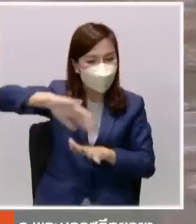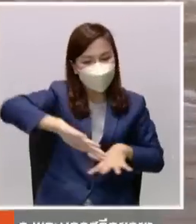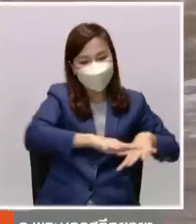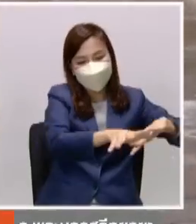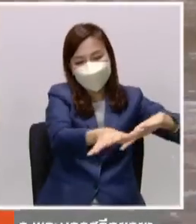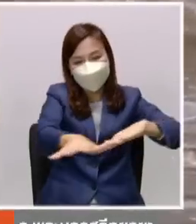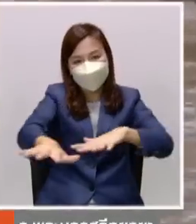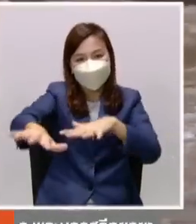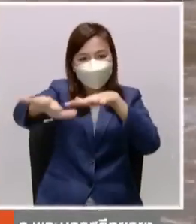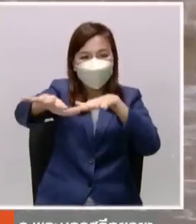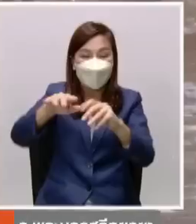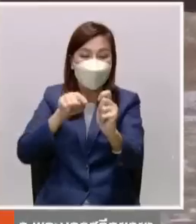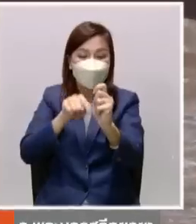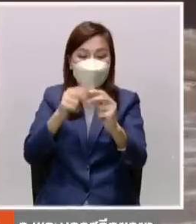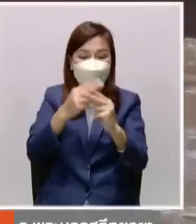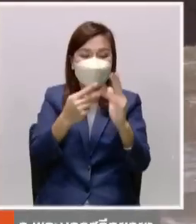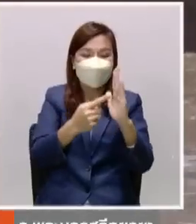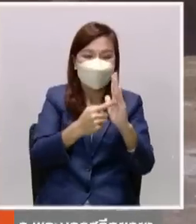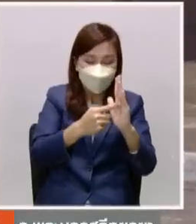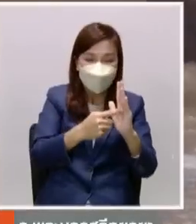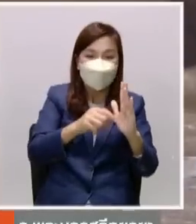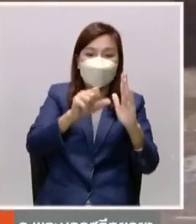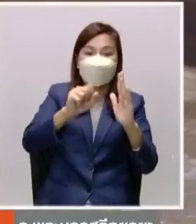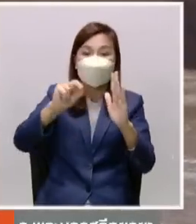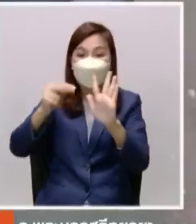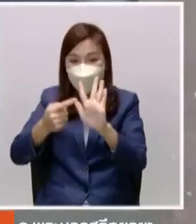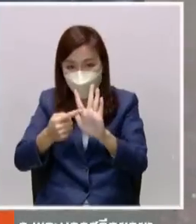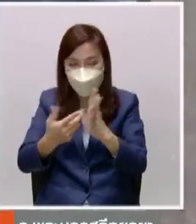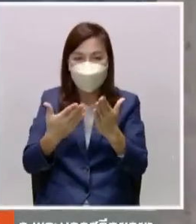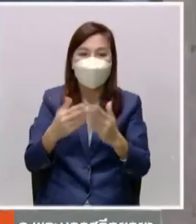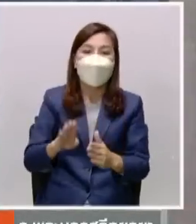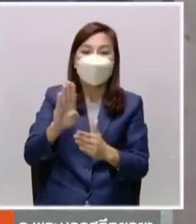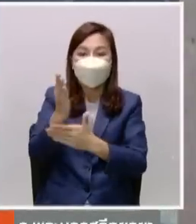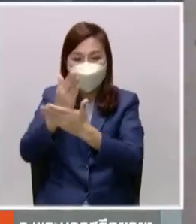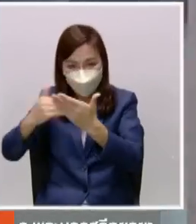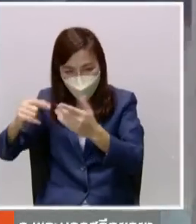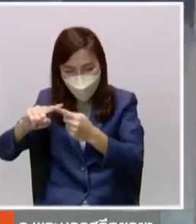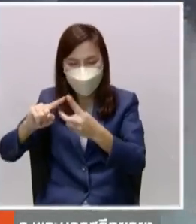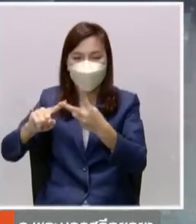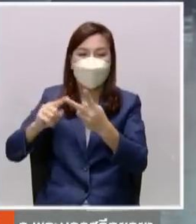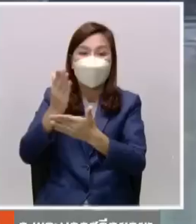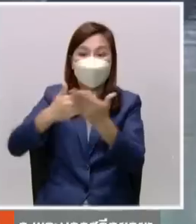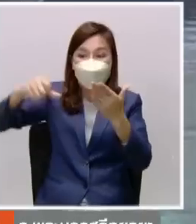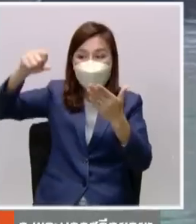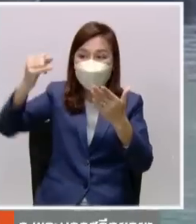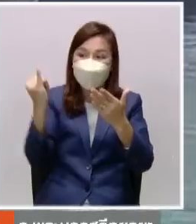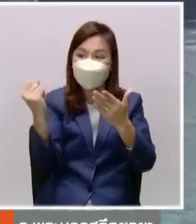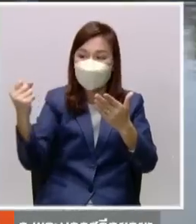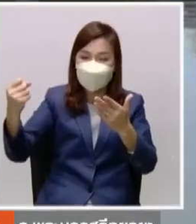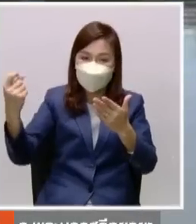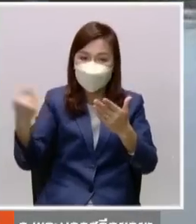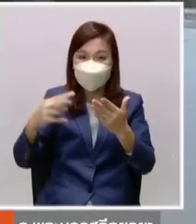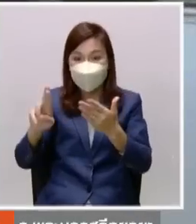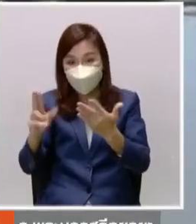น้อยที่ไหลผ่านอำเภอเสนาอำเภอบางบาลแล้วก็อำเภอบางไทรรวมไปถึงอำเภอบางปะอินนะครับก็ระดับน้ำเพิ่มสูงขึ้น